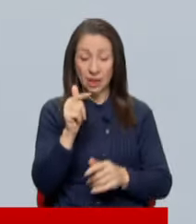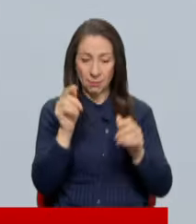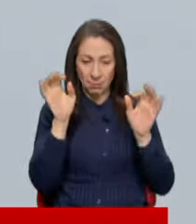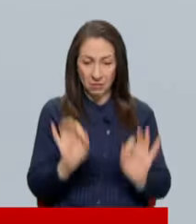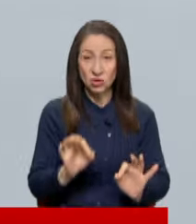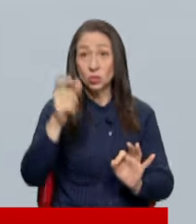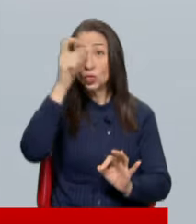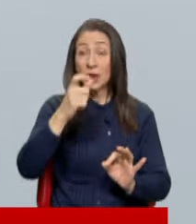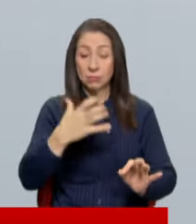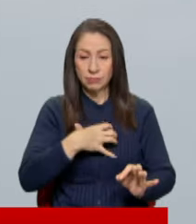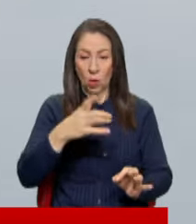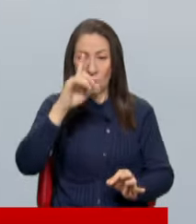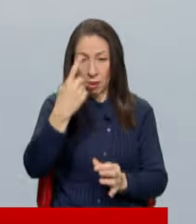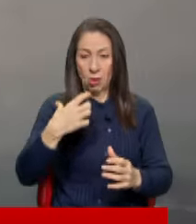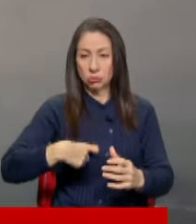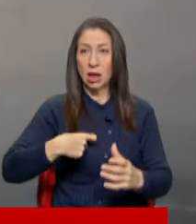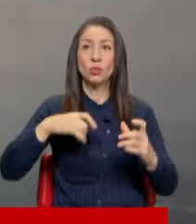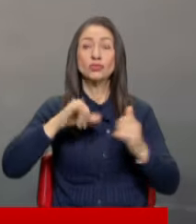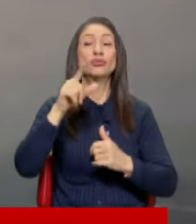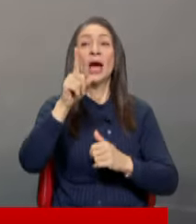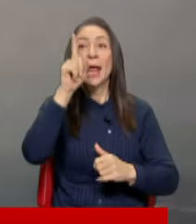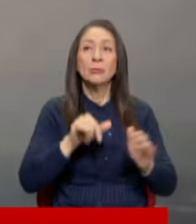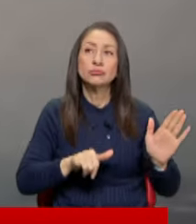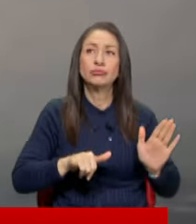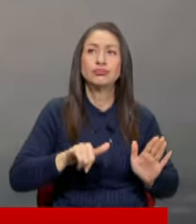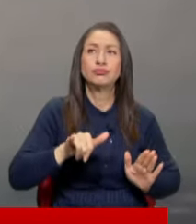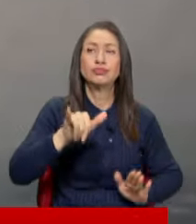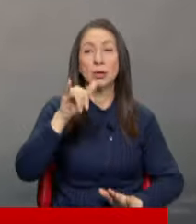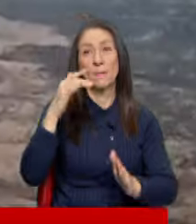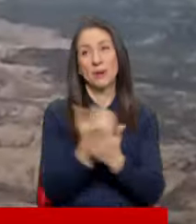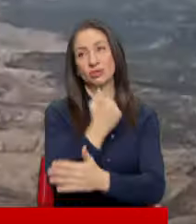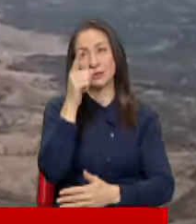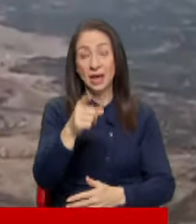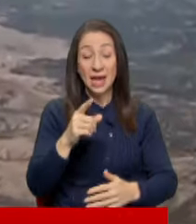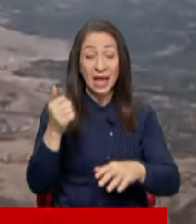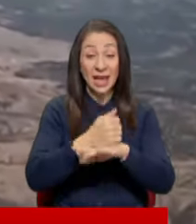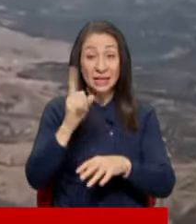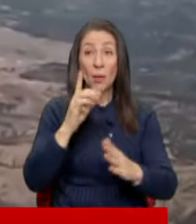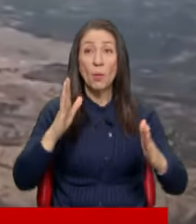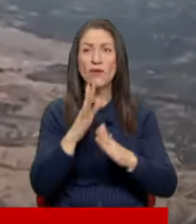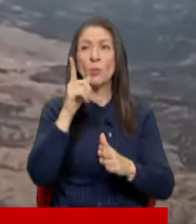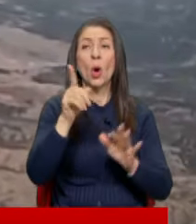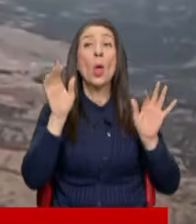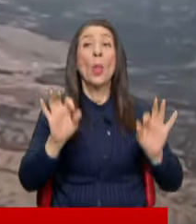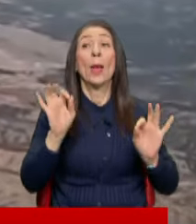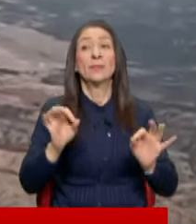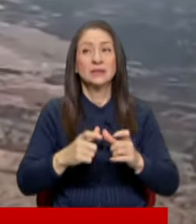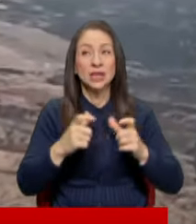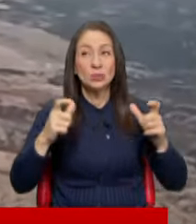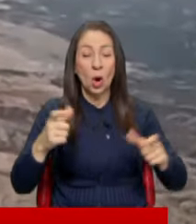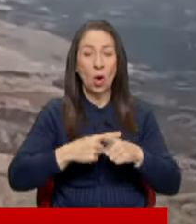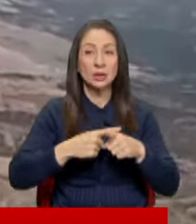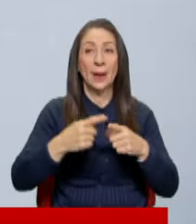başlan Türkiye'nin yerli mip uı ilk uçuşunu başarıyla gerçekleştirdi iktidar muhalefet bu önemli adımı ortak